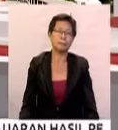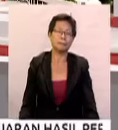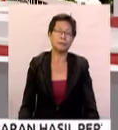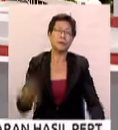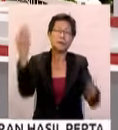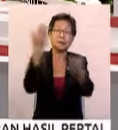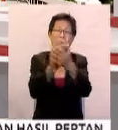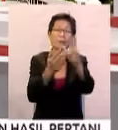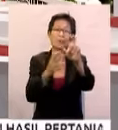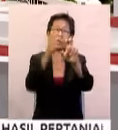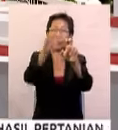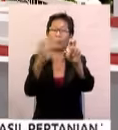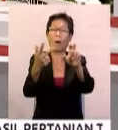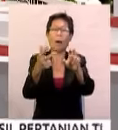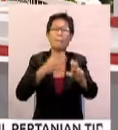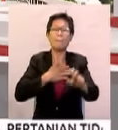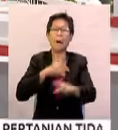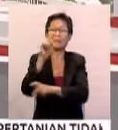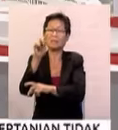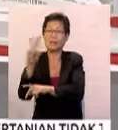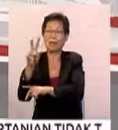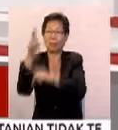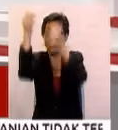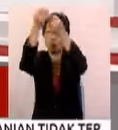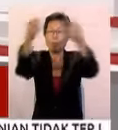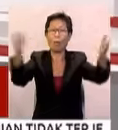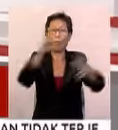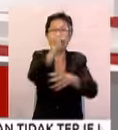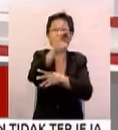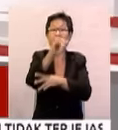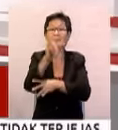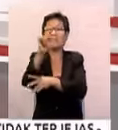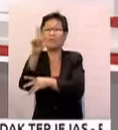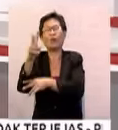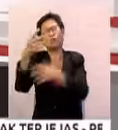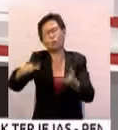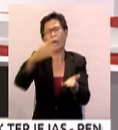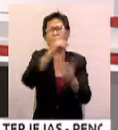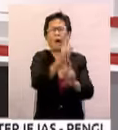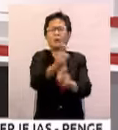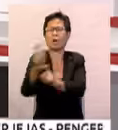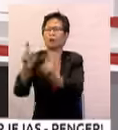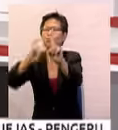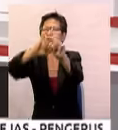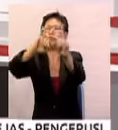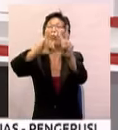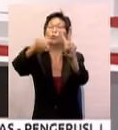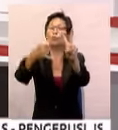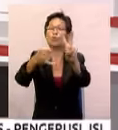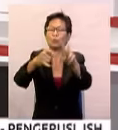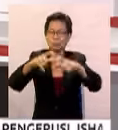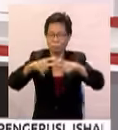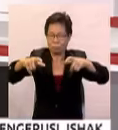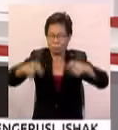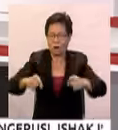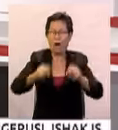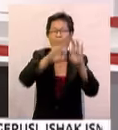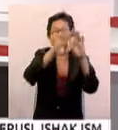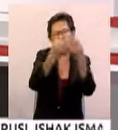Setakat 30 Mac lalu, MyTV Broadcasting Sendirian Berhad MyTV sudah mengagihkan sebanyak 2 juta dekoder kepada golongan isi